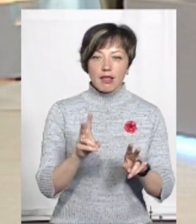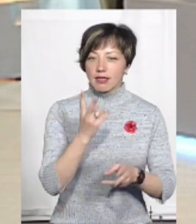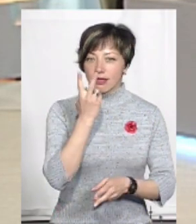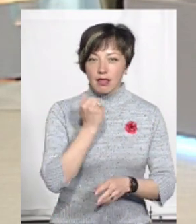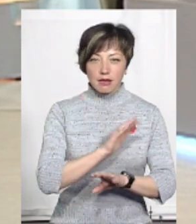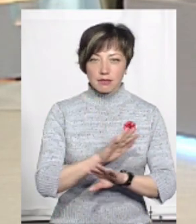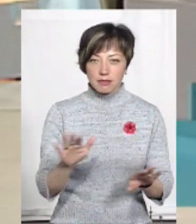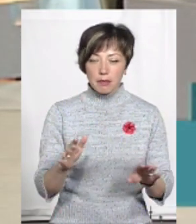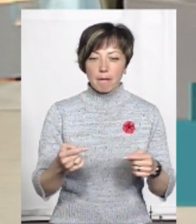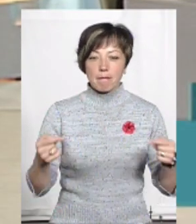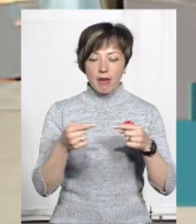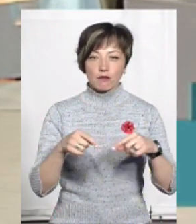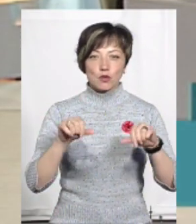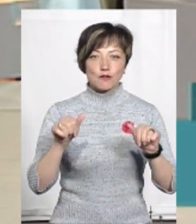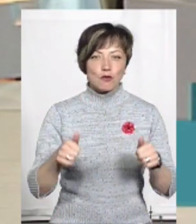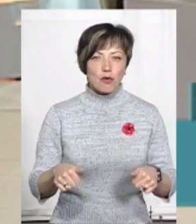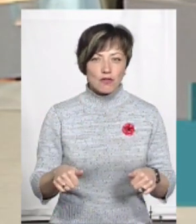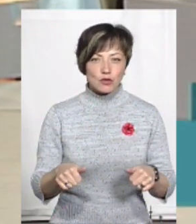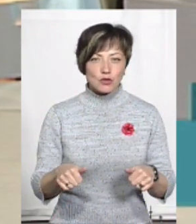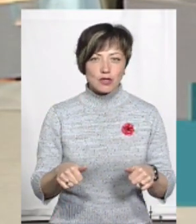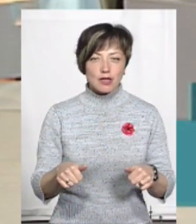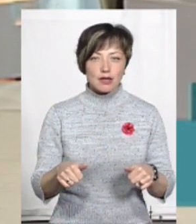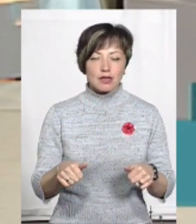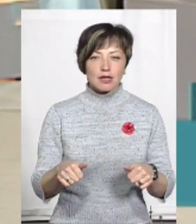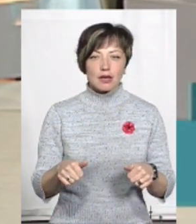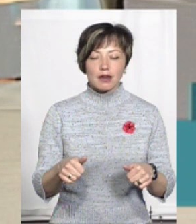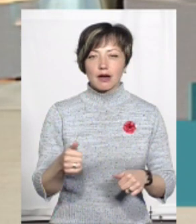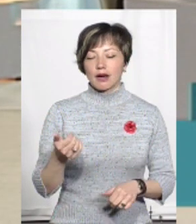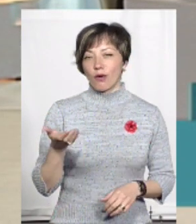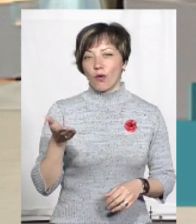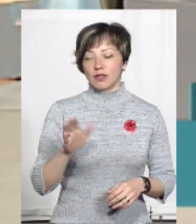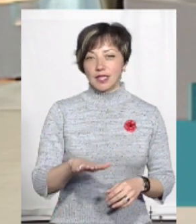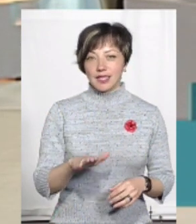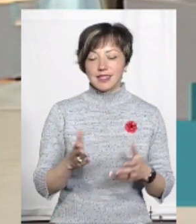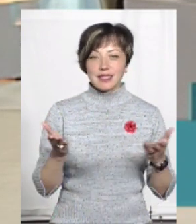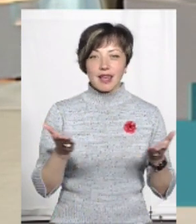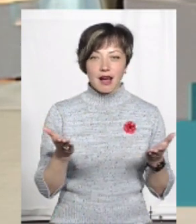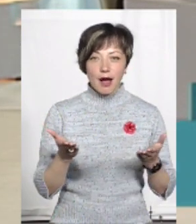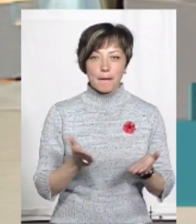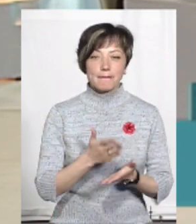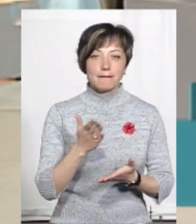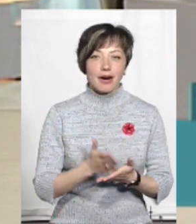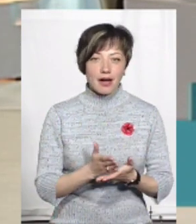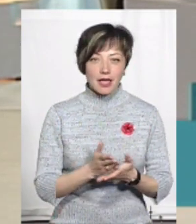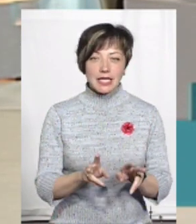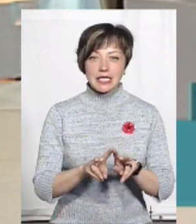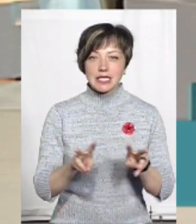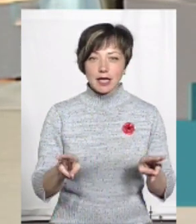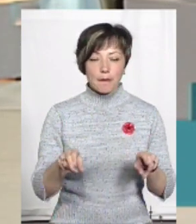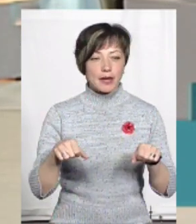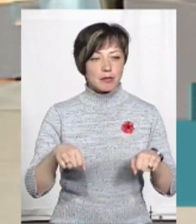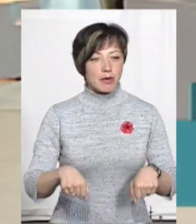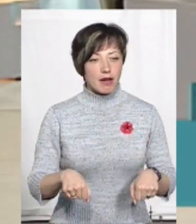певного сформованого, з певної сформованої одиниці, яка має ті самі